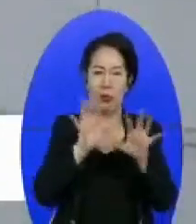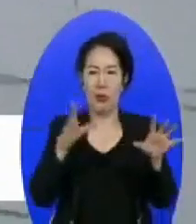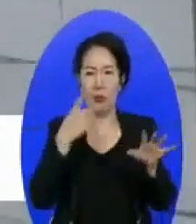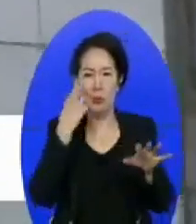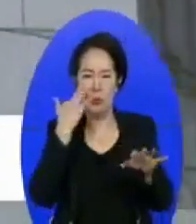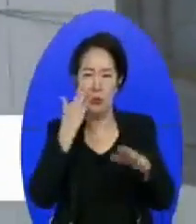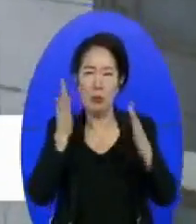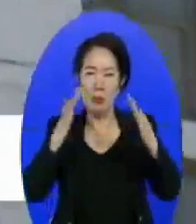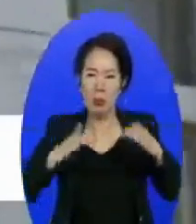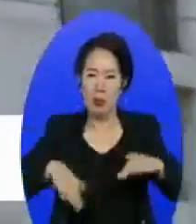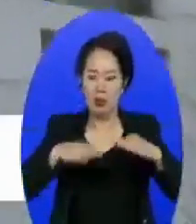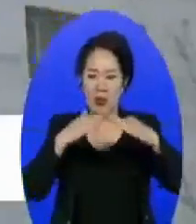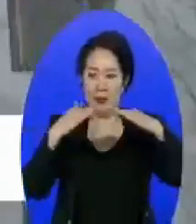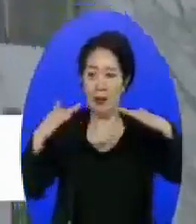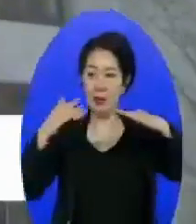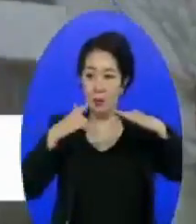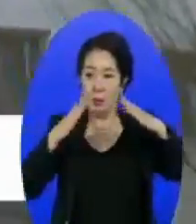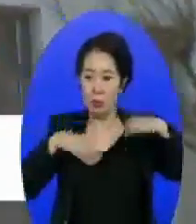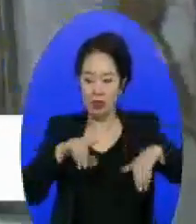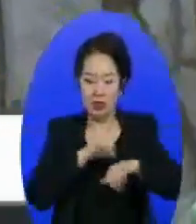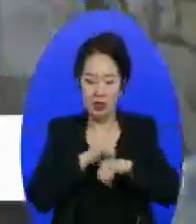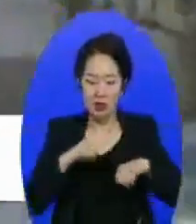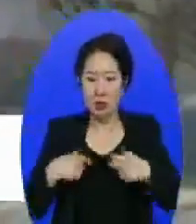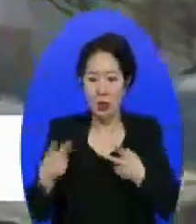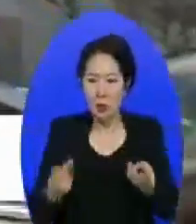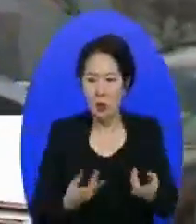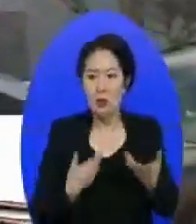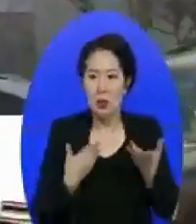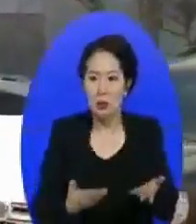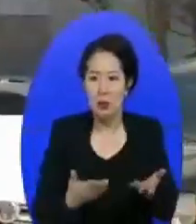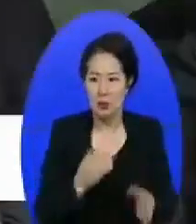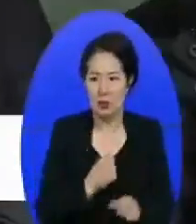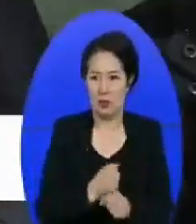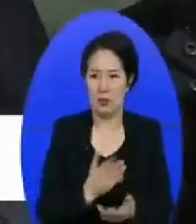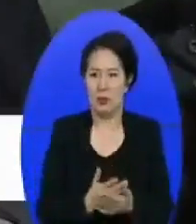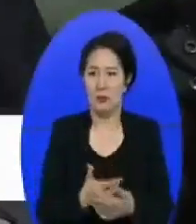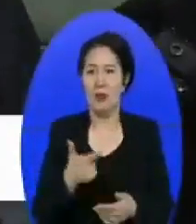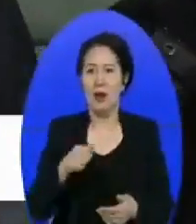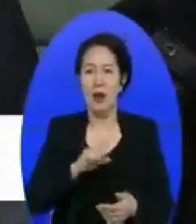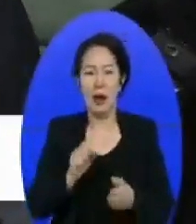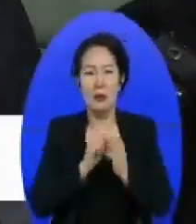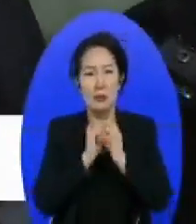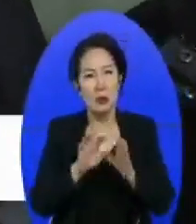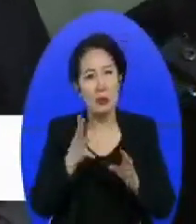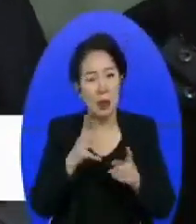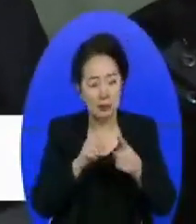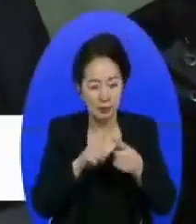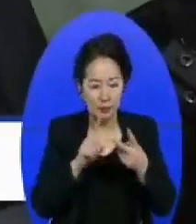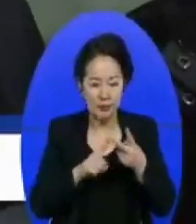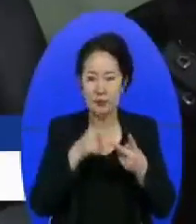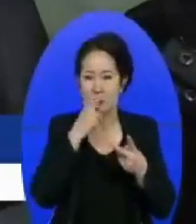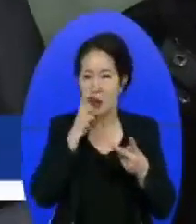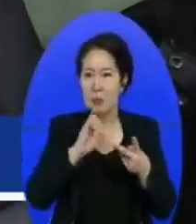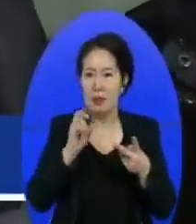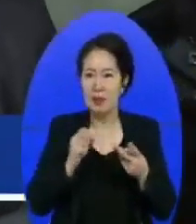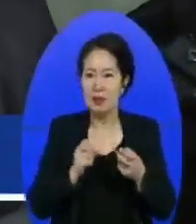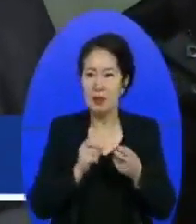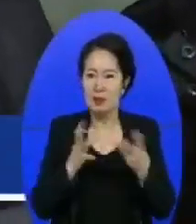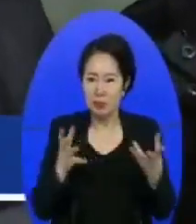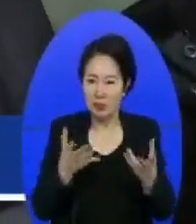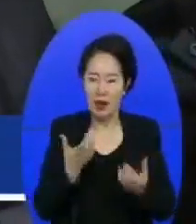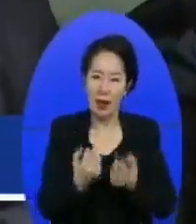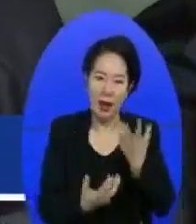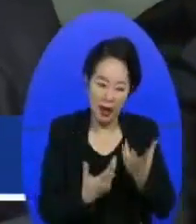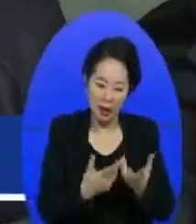нур хаюлтай дээвэр дор иргэдэд үйлчилгээ үзүүлж байна. Газ, дэлбэрэг хаюлтай, бензин, шатах